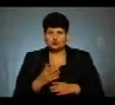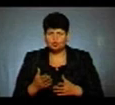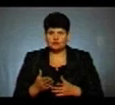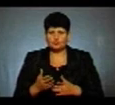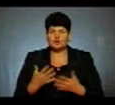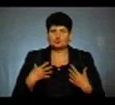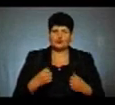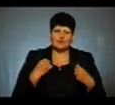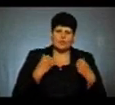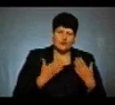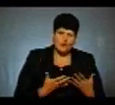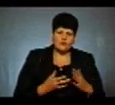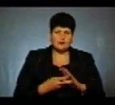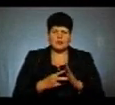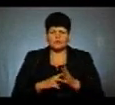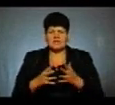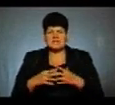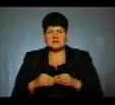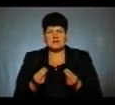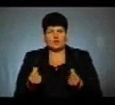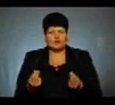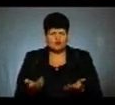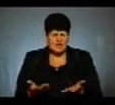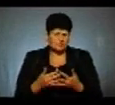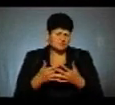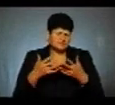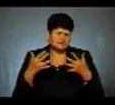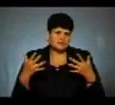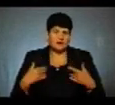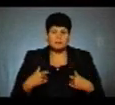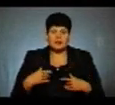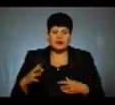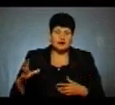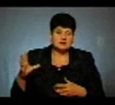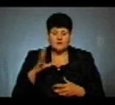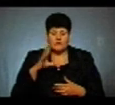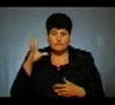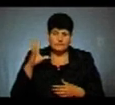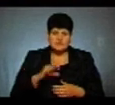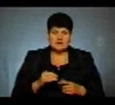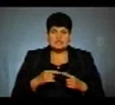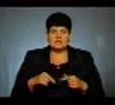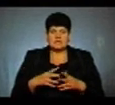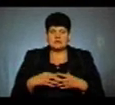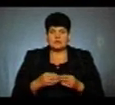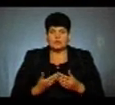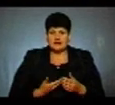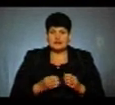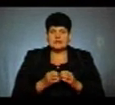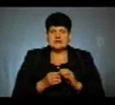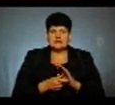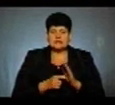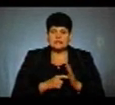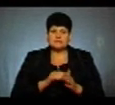репродуктивного здоров'я, планування сімейного бюджету і так далі. Тобто ми, знаєте, захоплюємо всі сфери сімейного життя. Десятикласниця